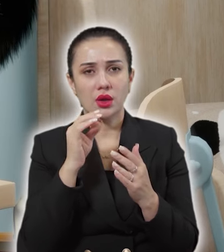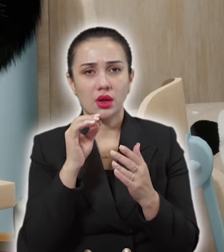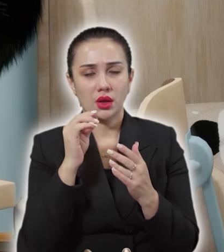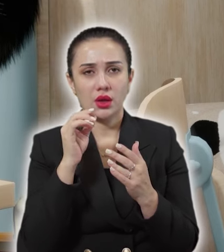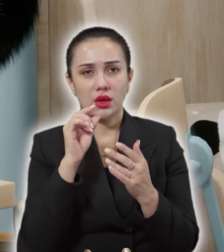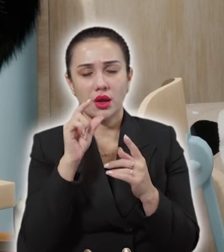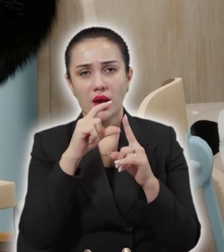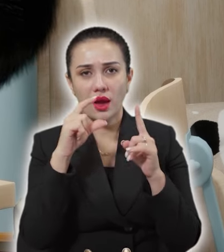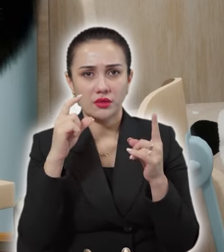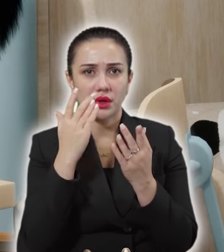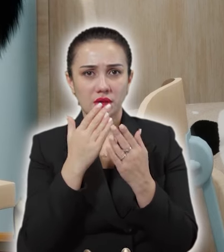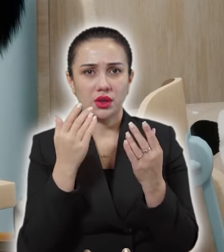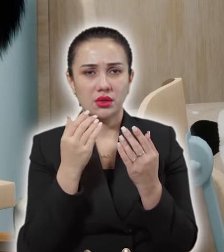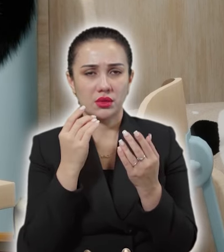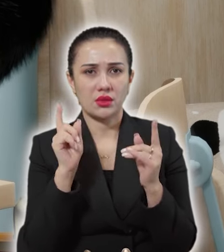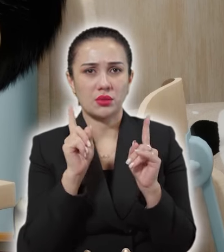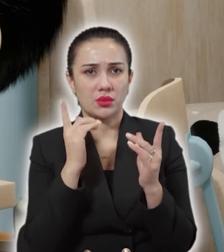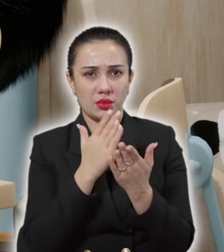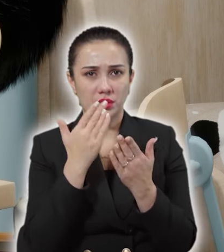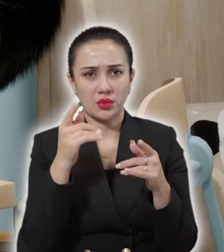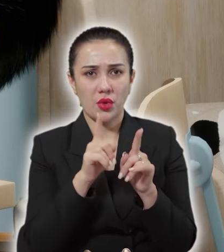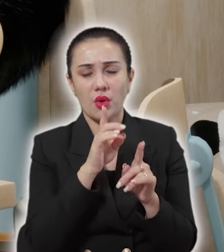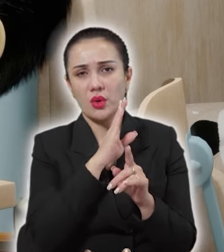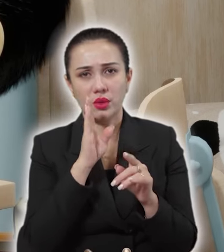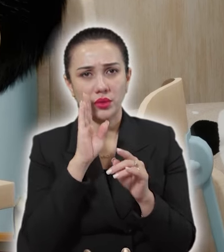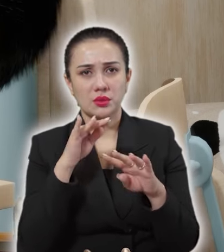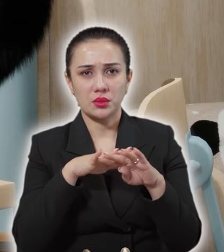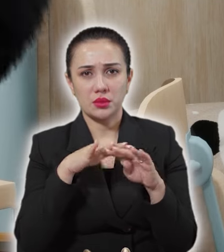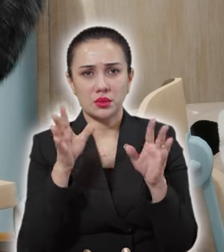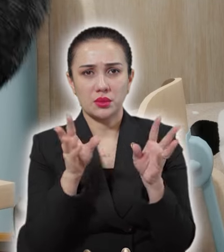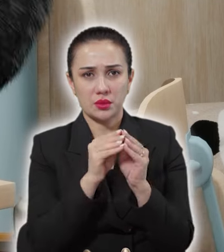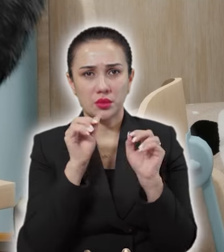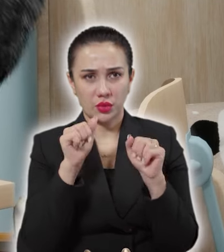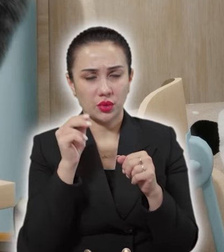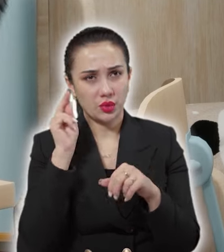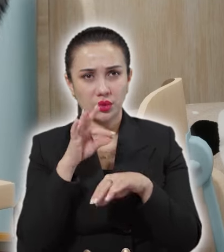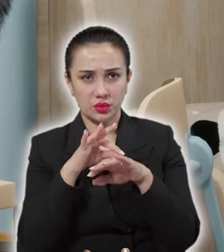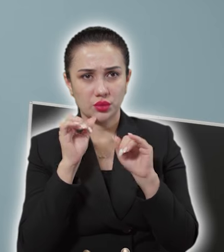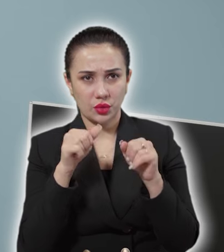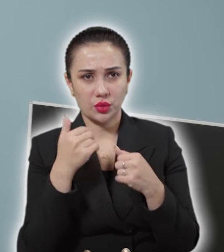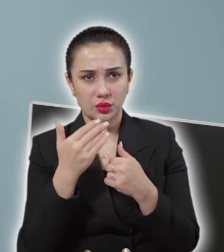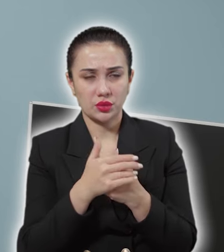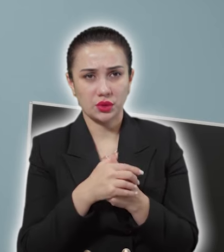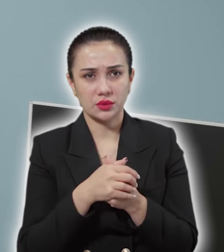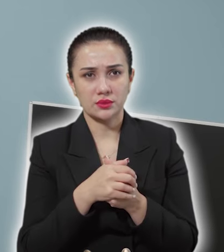Sonlarning ichida harflarga balo bormi? Axir matematika va ona tili fanlarini birgalikda o'tish mumkinmi?